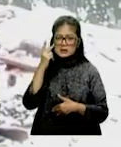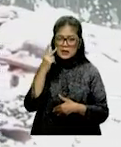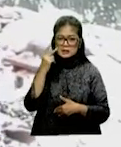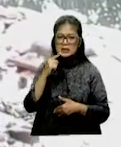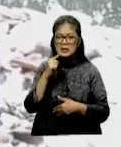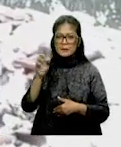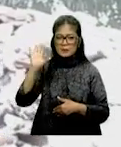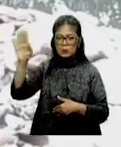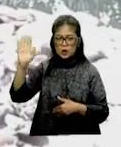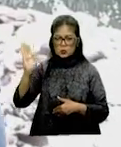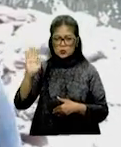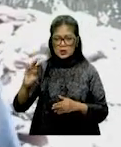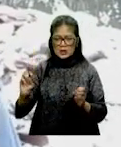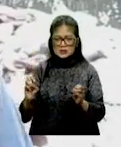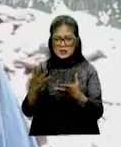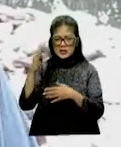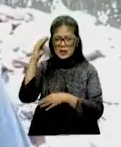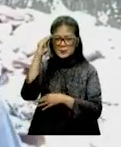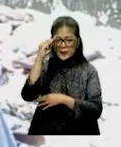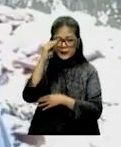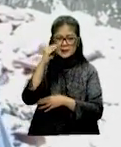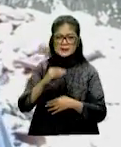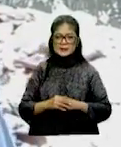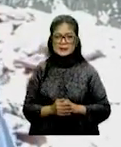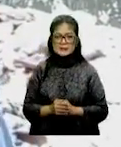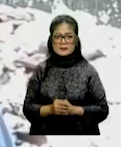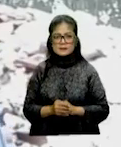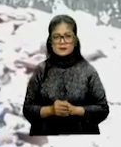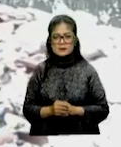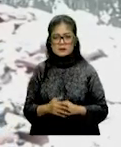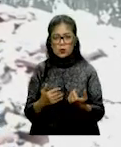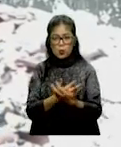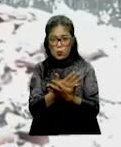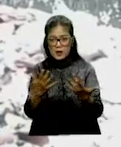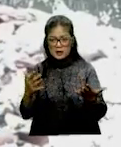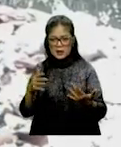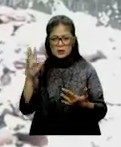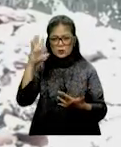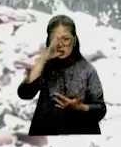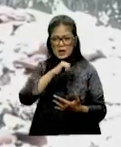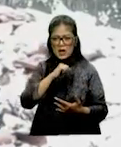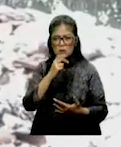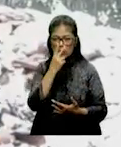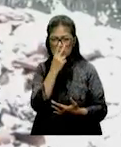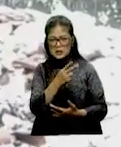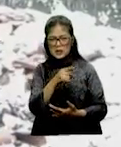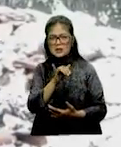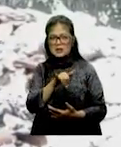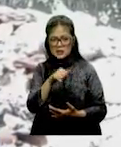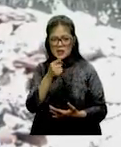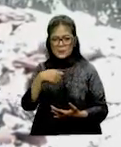pulang karena ini kejadiannya pagi hari. Pagi hari ya? Iya. Berarti diketahui oleh warga berarti, Mas? Siap. Terus untuk penggantinya gimana, Mas? Nanti